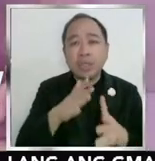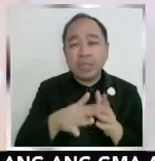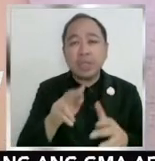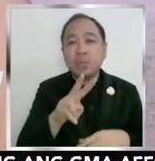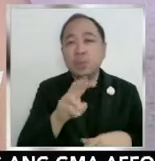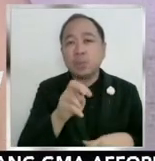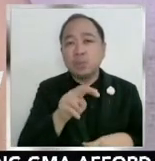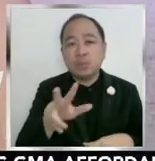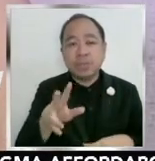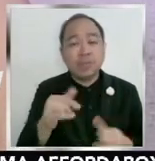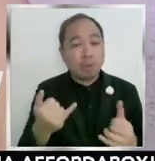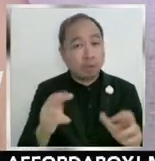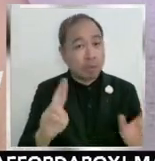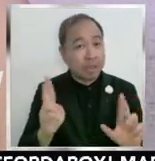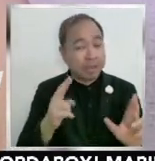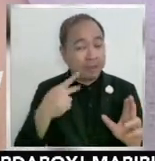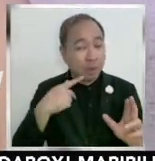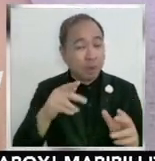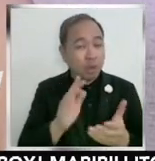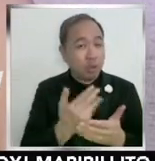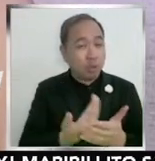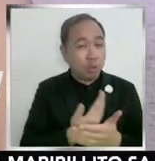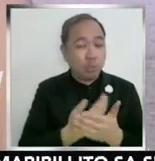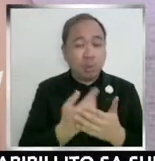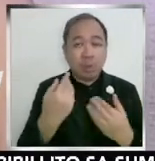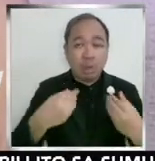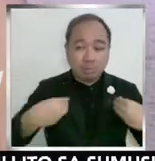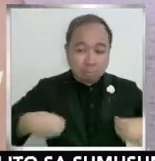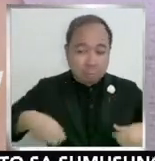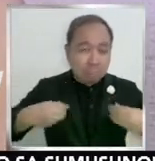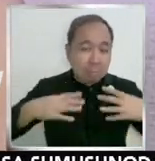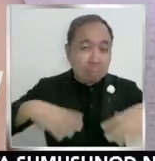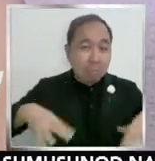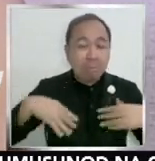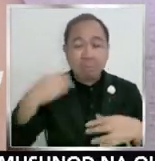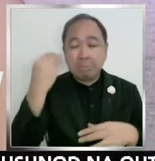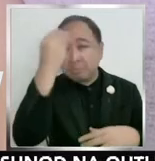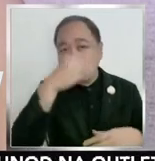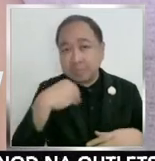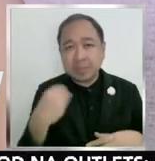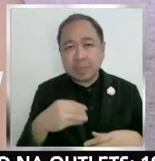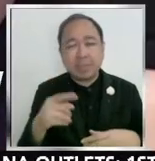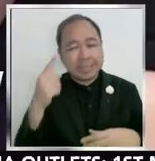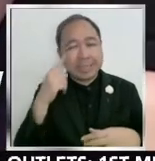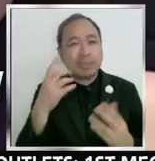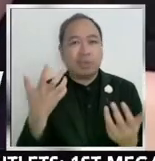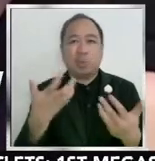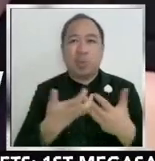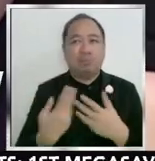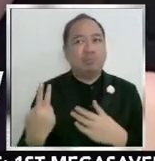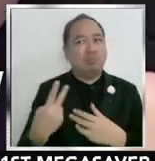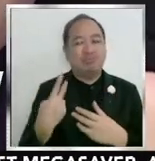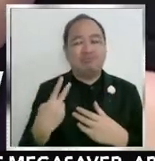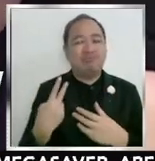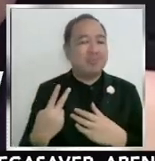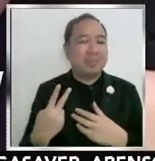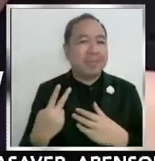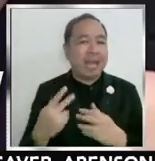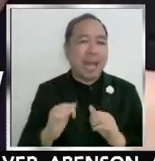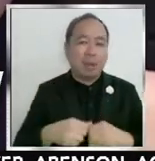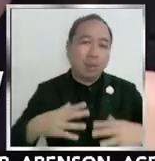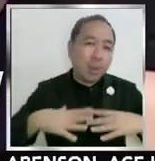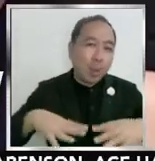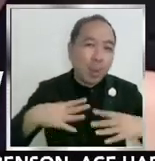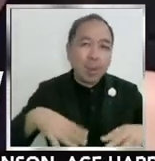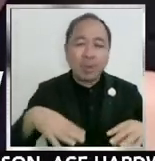nila? May make sure namin na ano swak yung look namin together. Pero we really